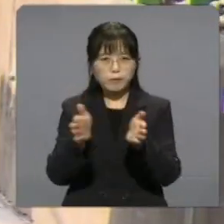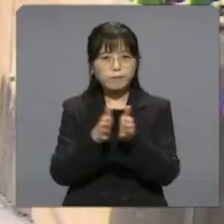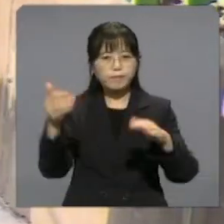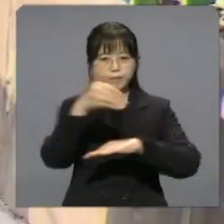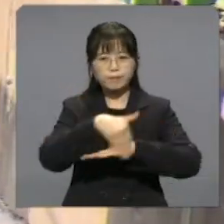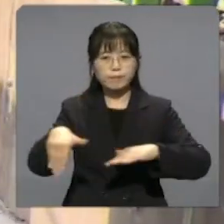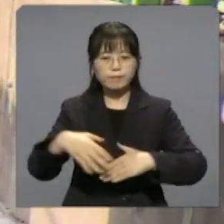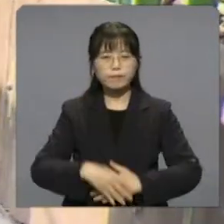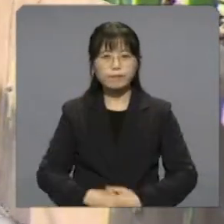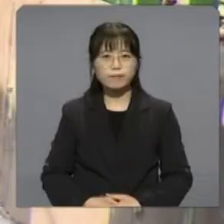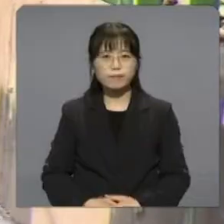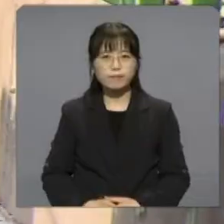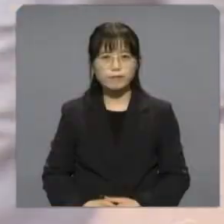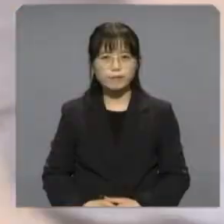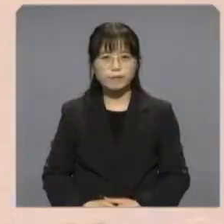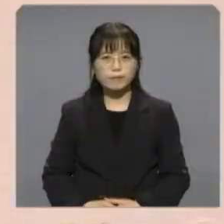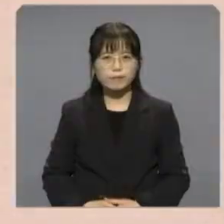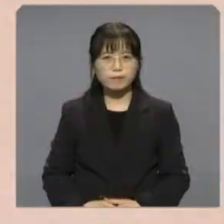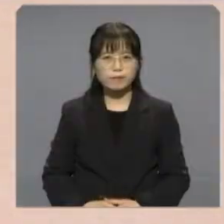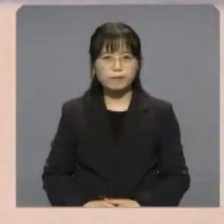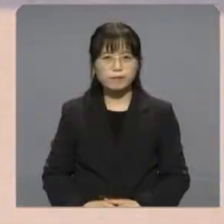예정입니다.